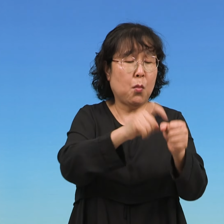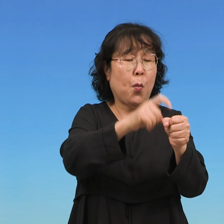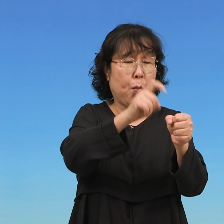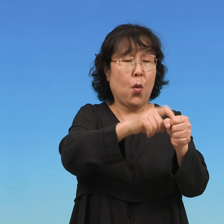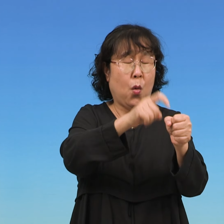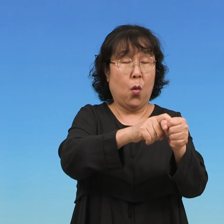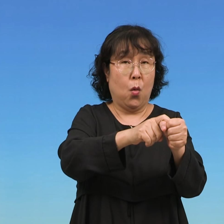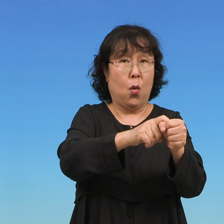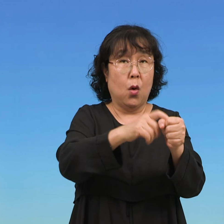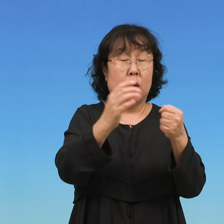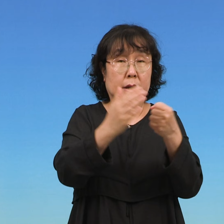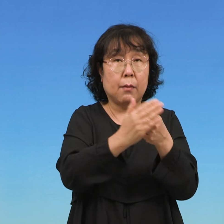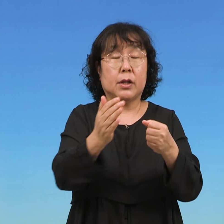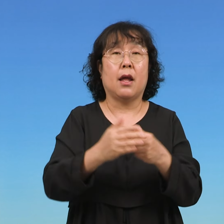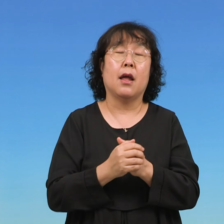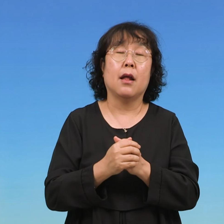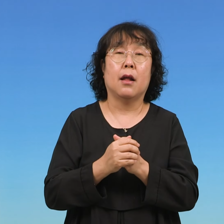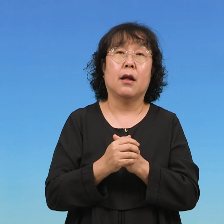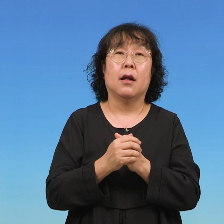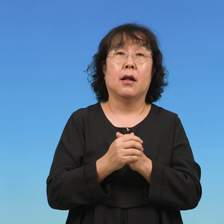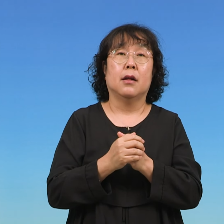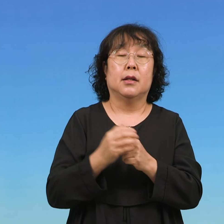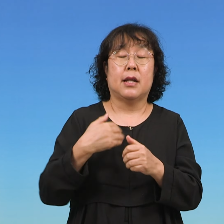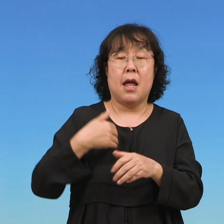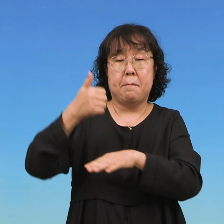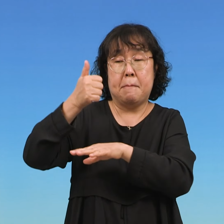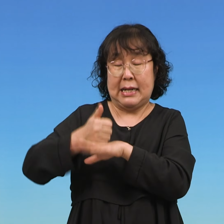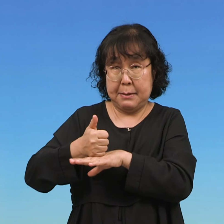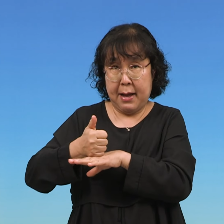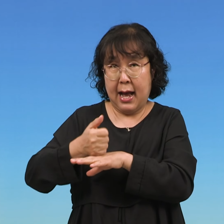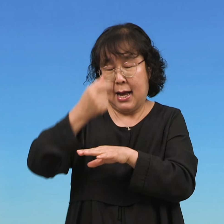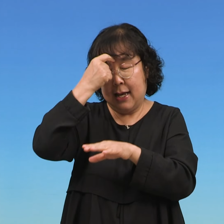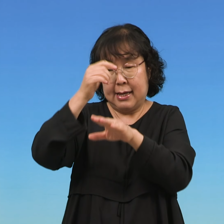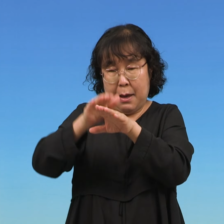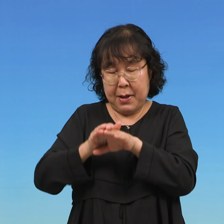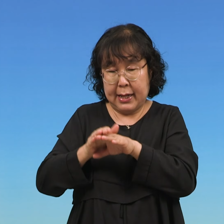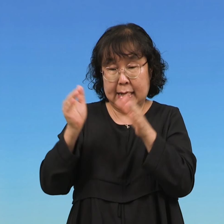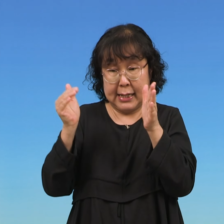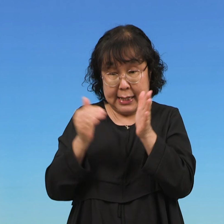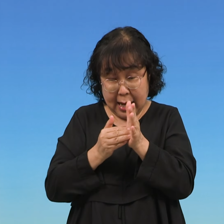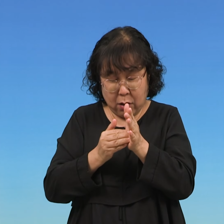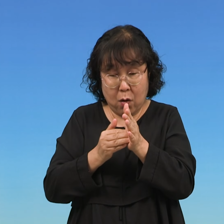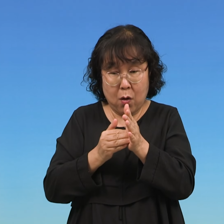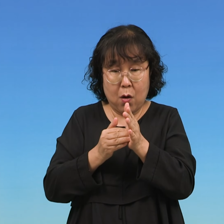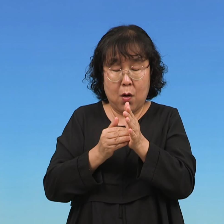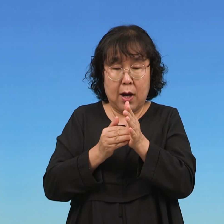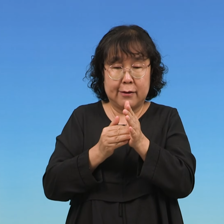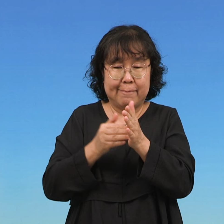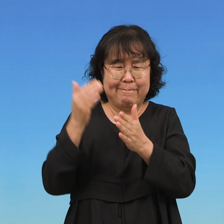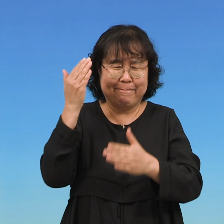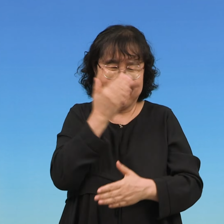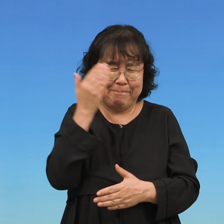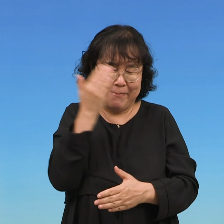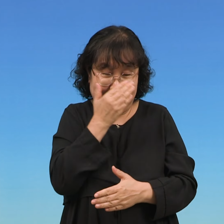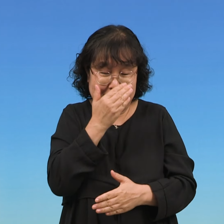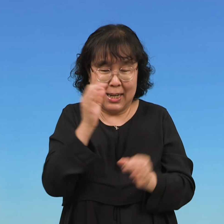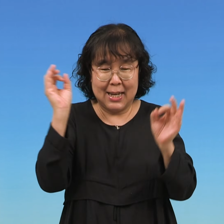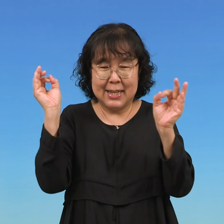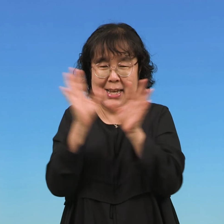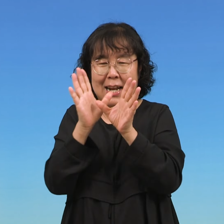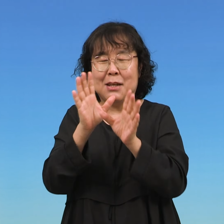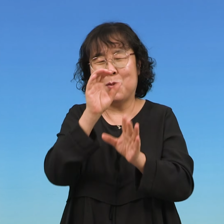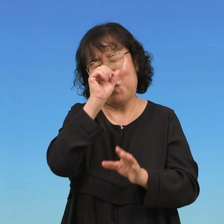잊혀지는게 목표인 인간인데 뭐 그냥 마지막 그 예배 딱 마치고 거룩하고 뭐 깔끔하게 그냥